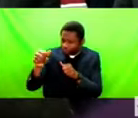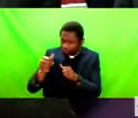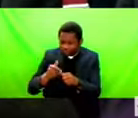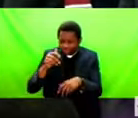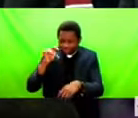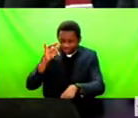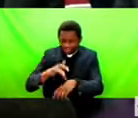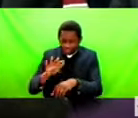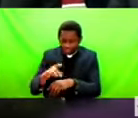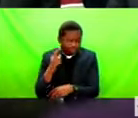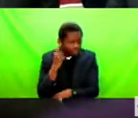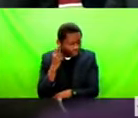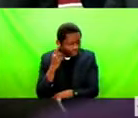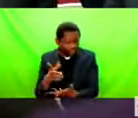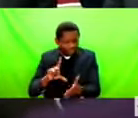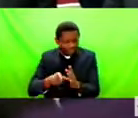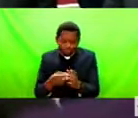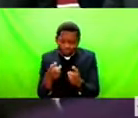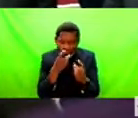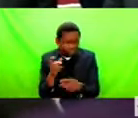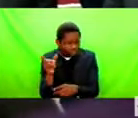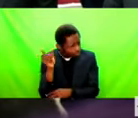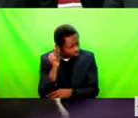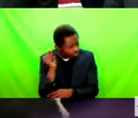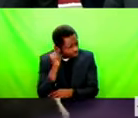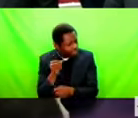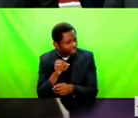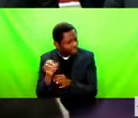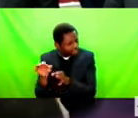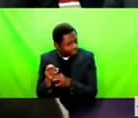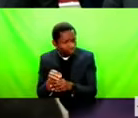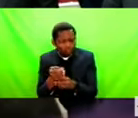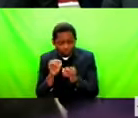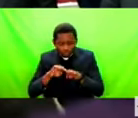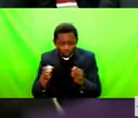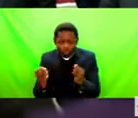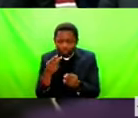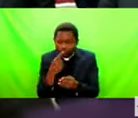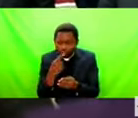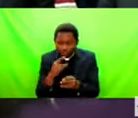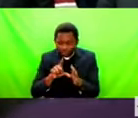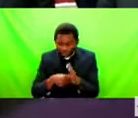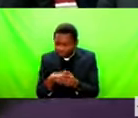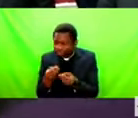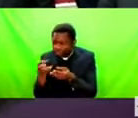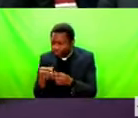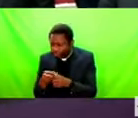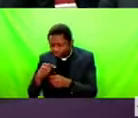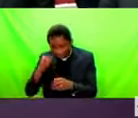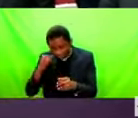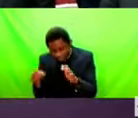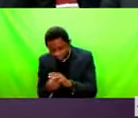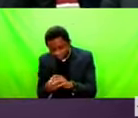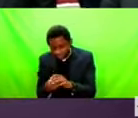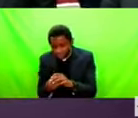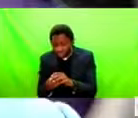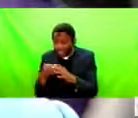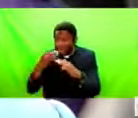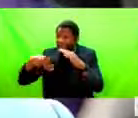ngo okasa mate ate ase yeah omu e ma no mo ka ma kanim ahintasam Osuru